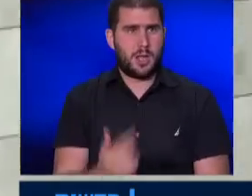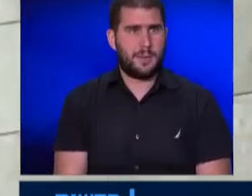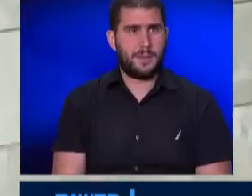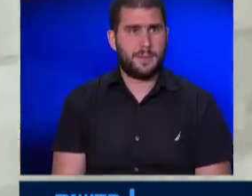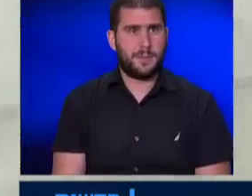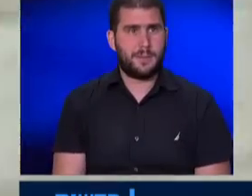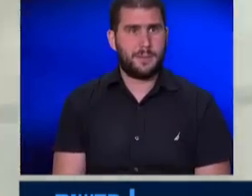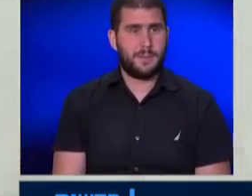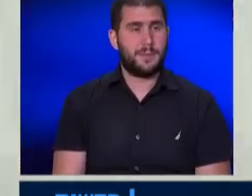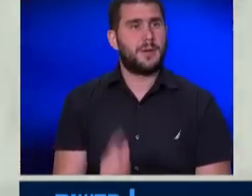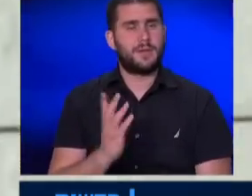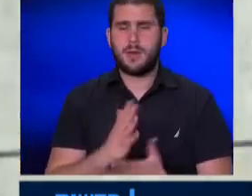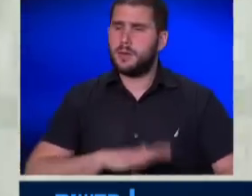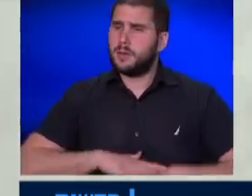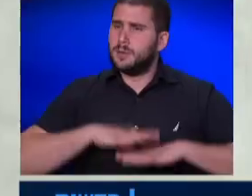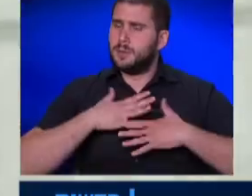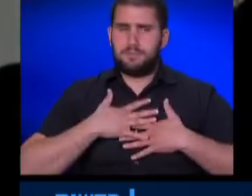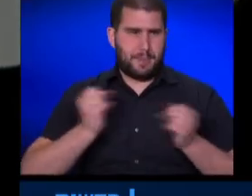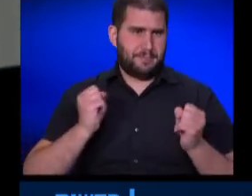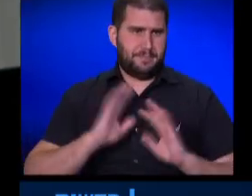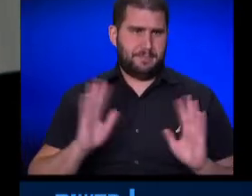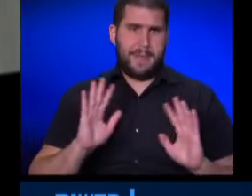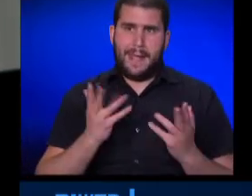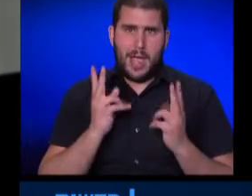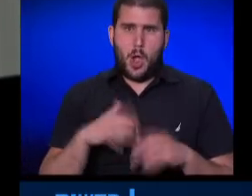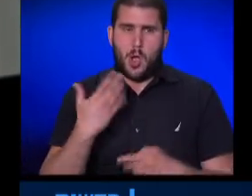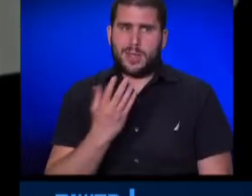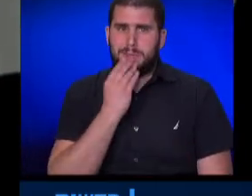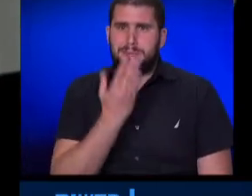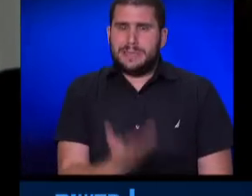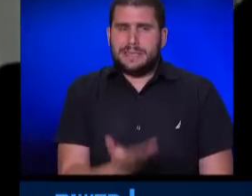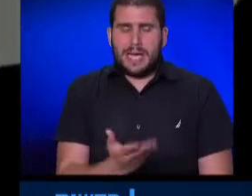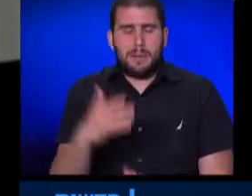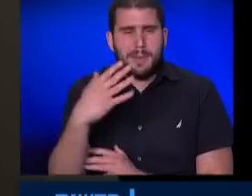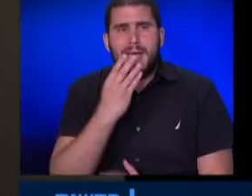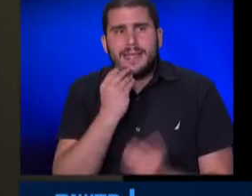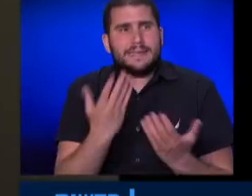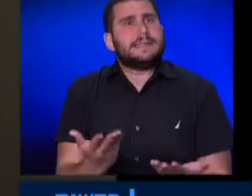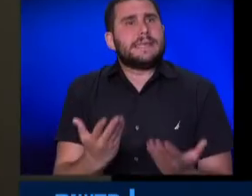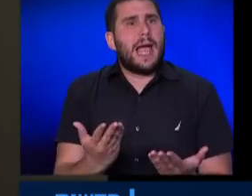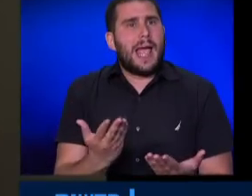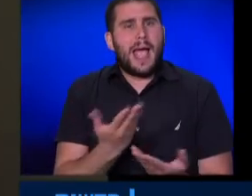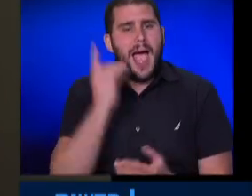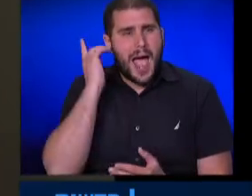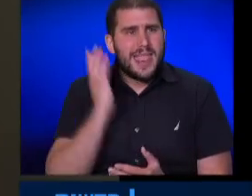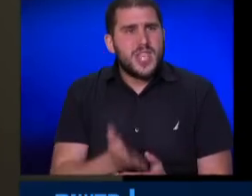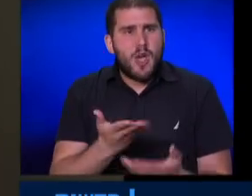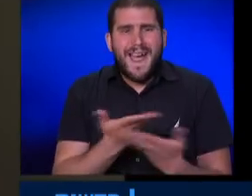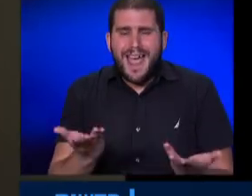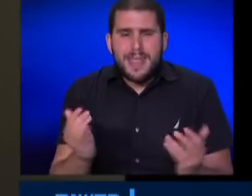לכלא. הגיעו מים עד נפש. איך ייתכן שבמדינת ישראל אין